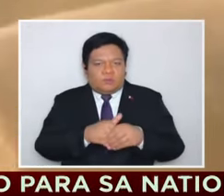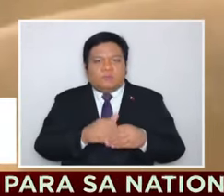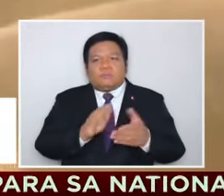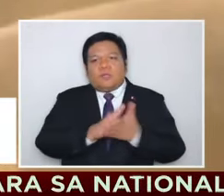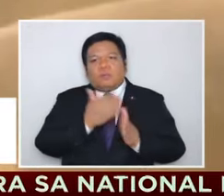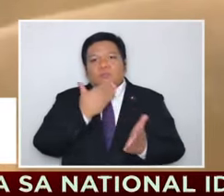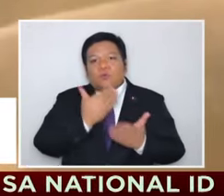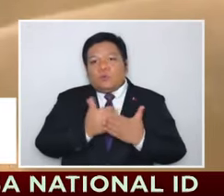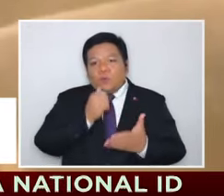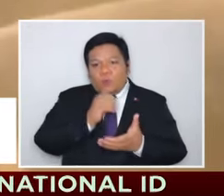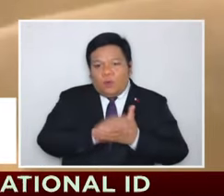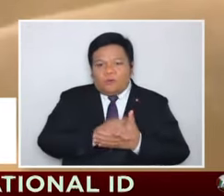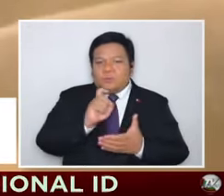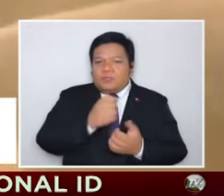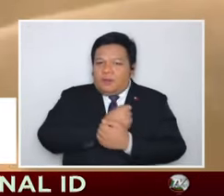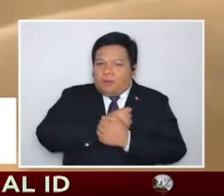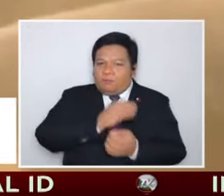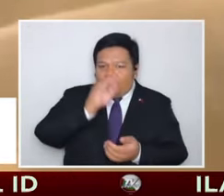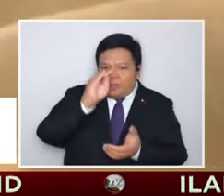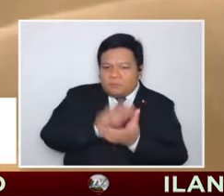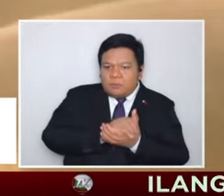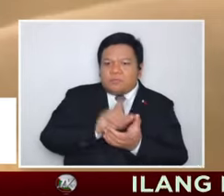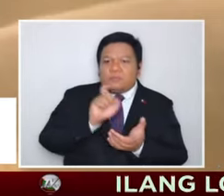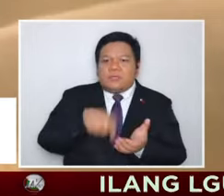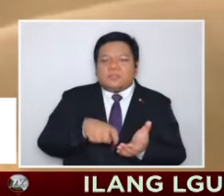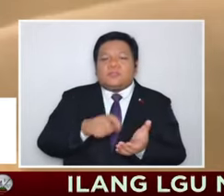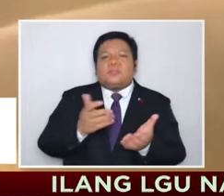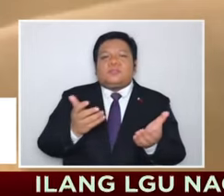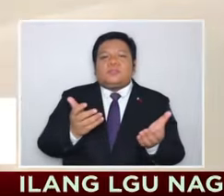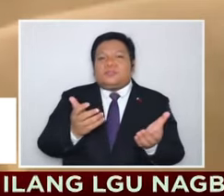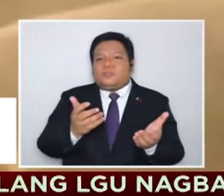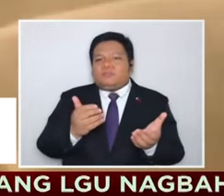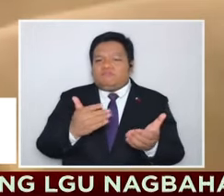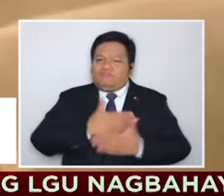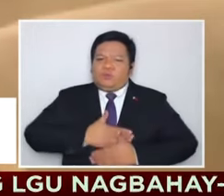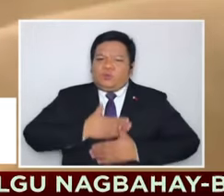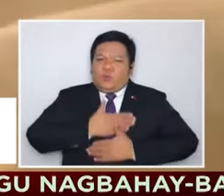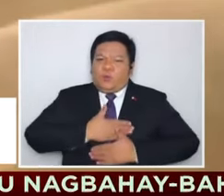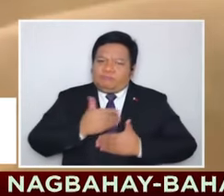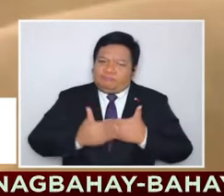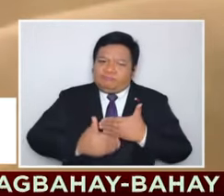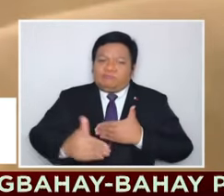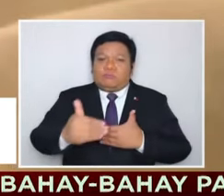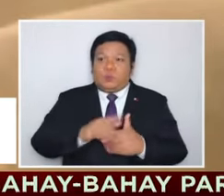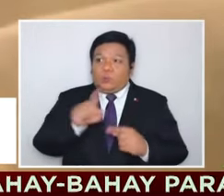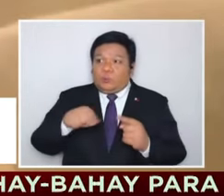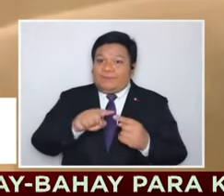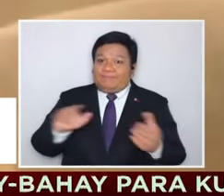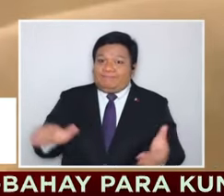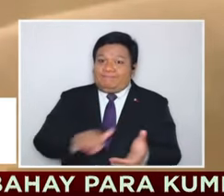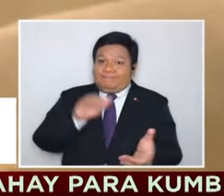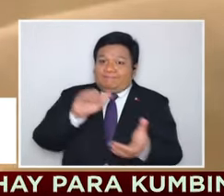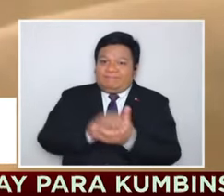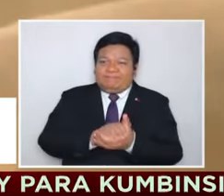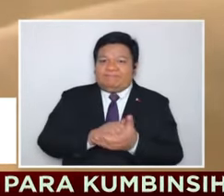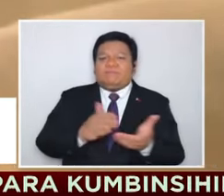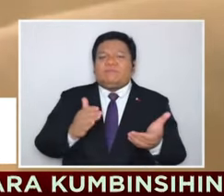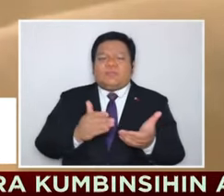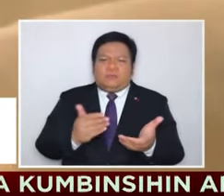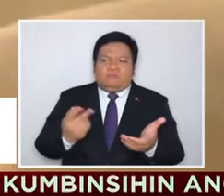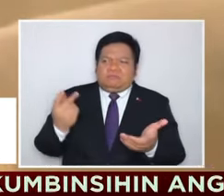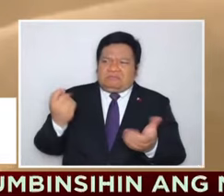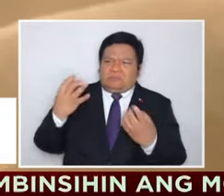your husband, you know. And just enjoy the ride. Nung pinasal kami, tinatanong ako ng marami kung ano